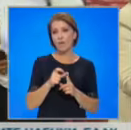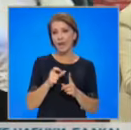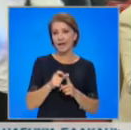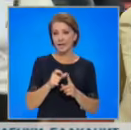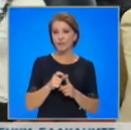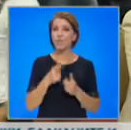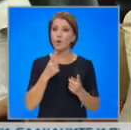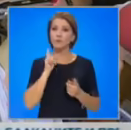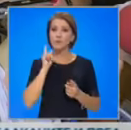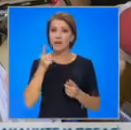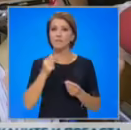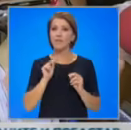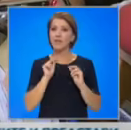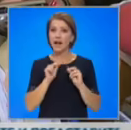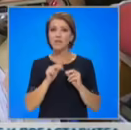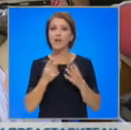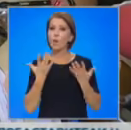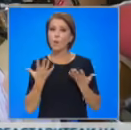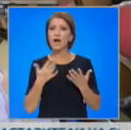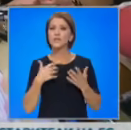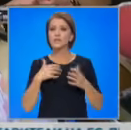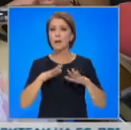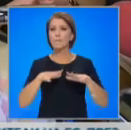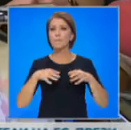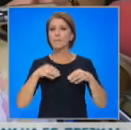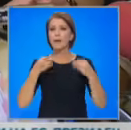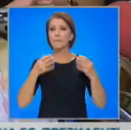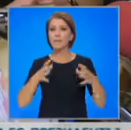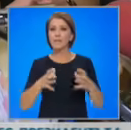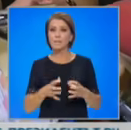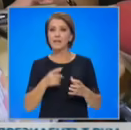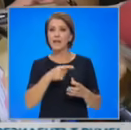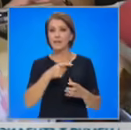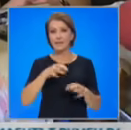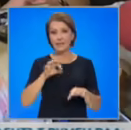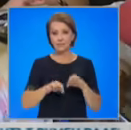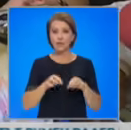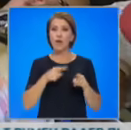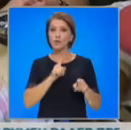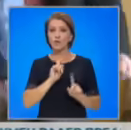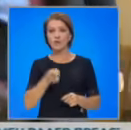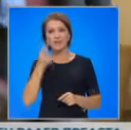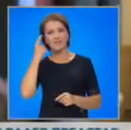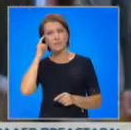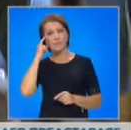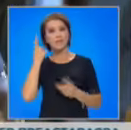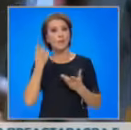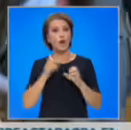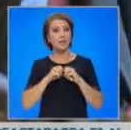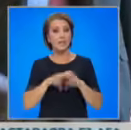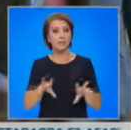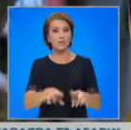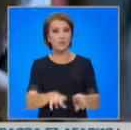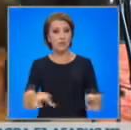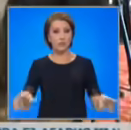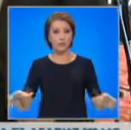извънредните парламентарни избори. Нека да не му се месиме в неговата компетентност. Той трябва да прецени кога да разпусне Народното събрание. От ГЕРБ СДС